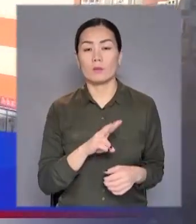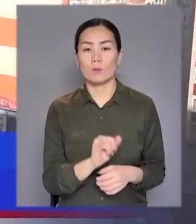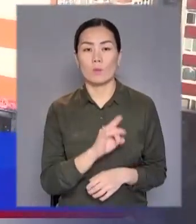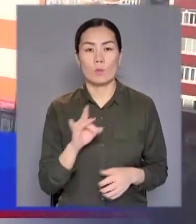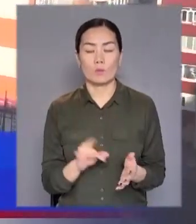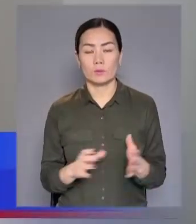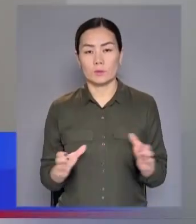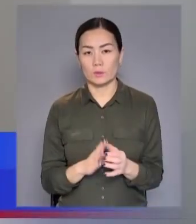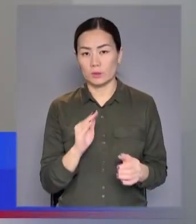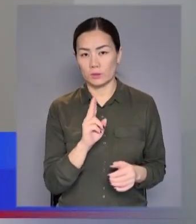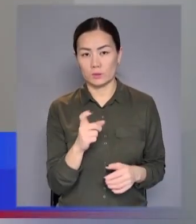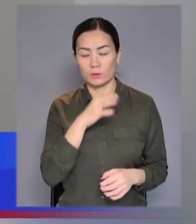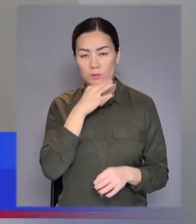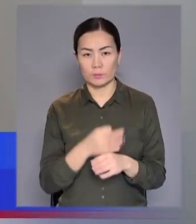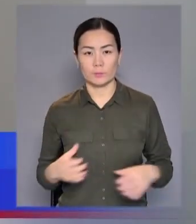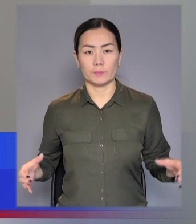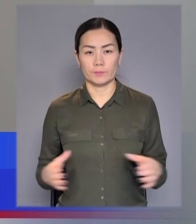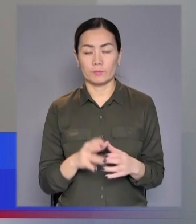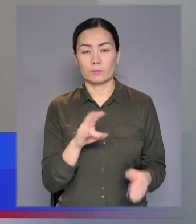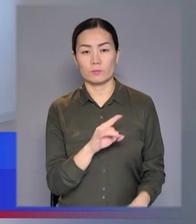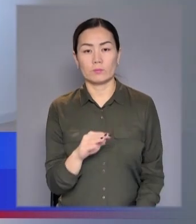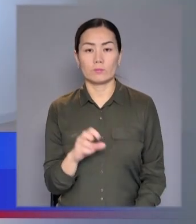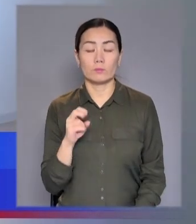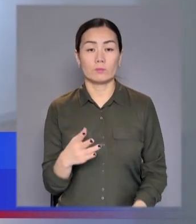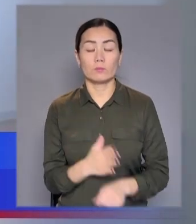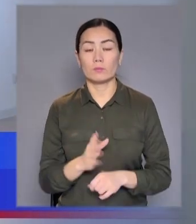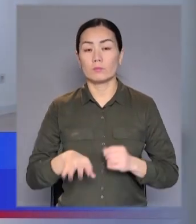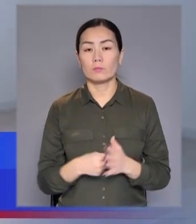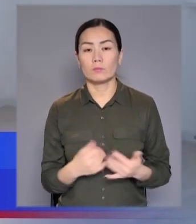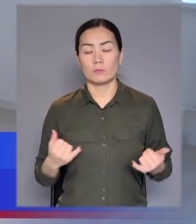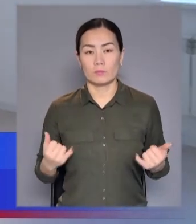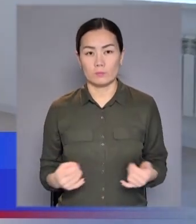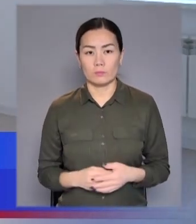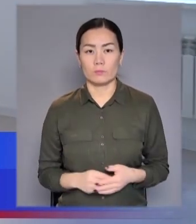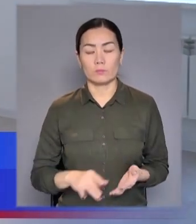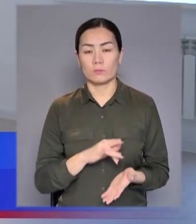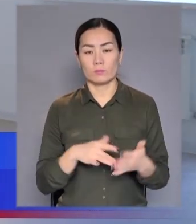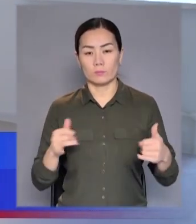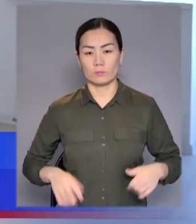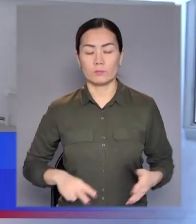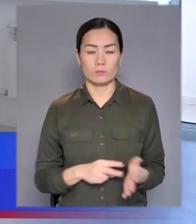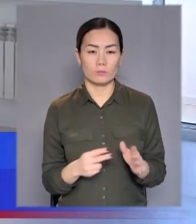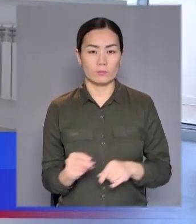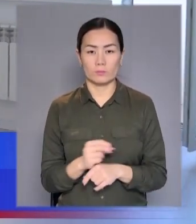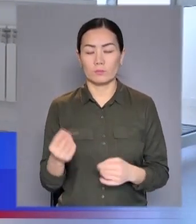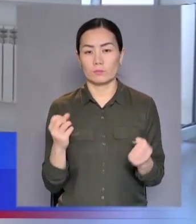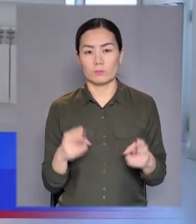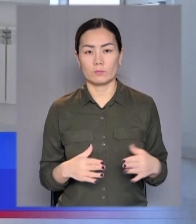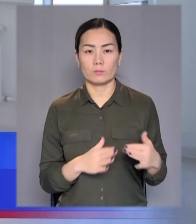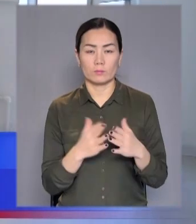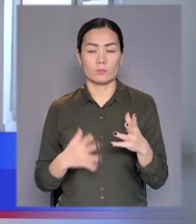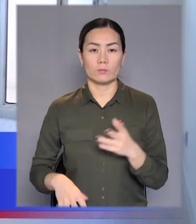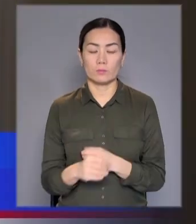Атырауского городского отдела жилищно-коммунального хозяйства Нуржана Саясат, в настоящее время в городе приняты комплексные меры в отношении аварийных